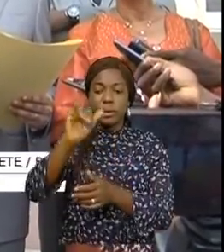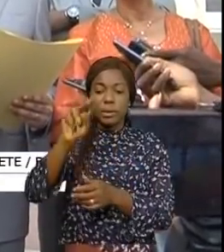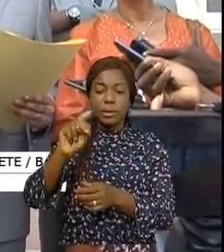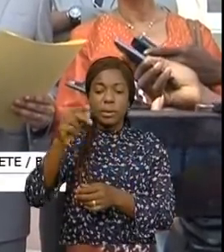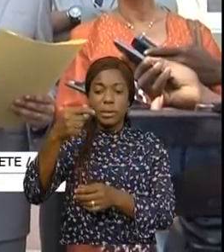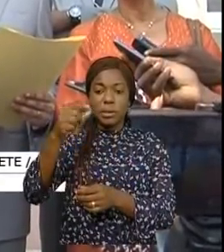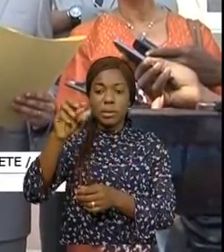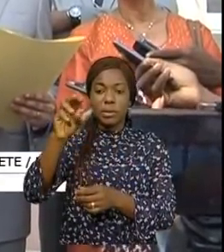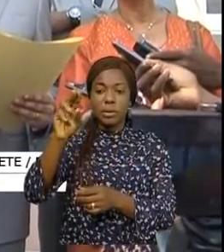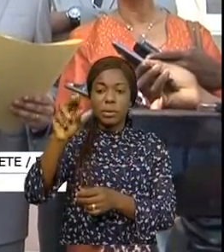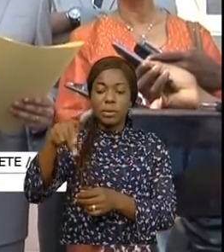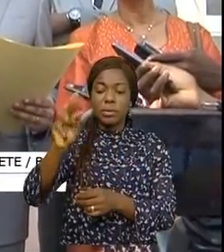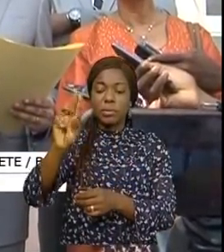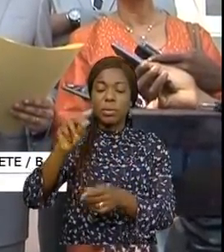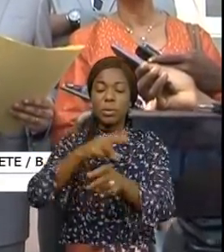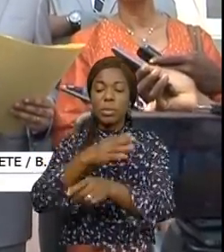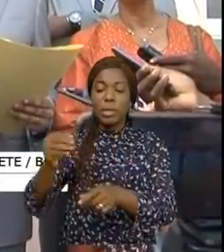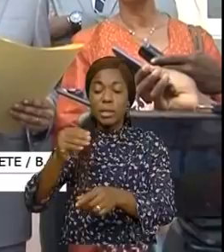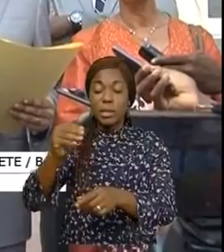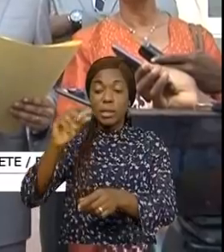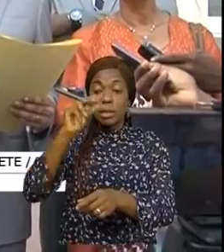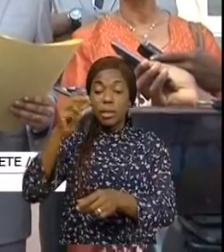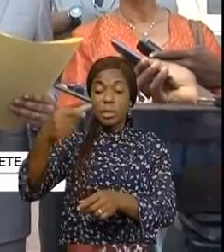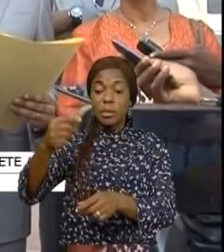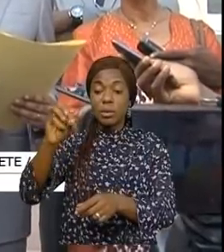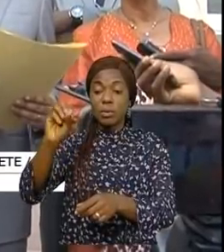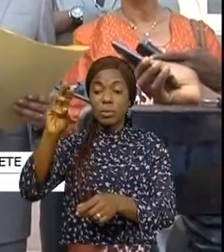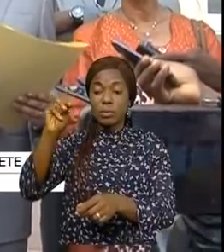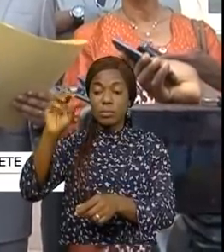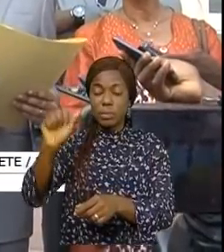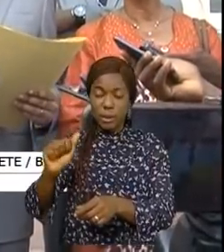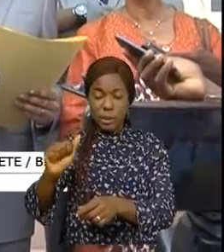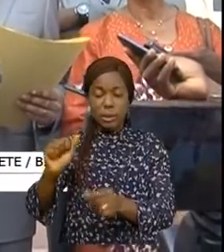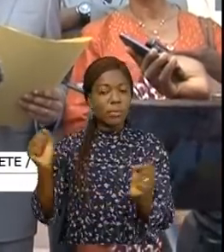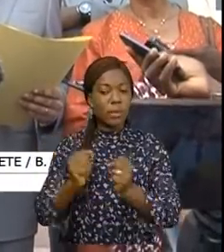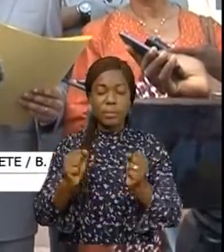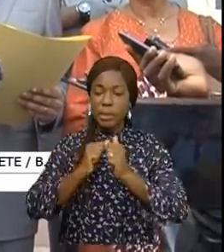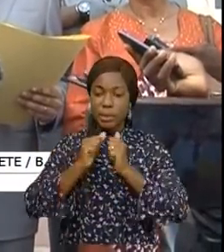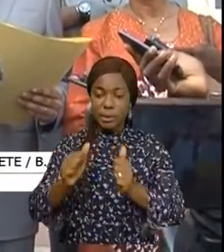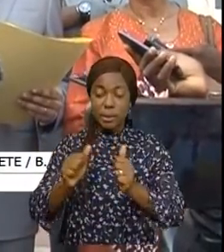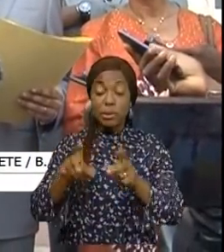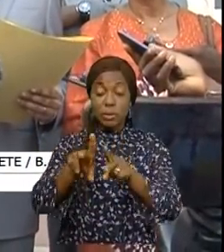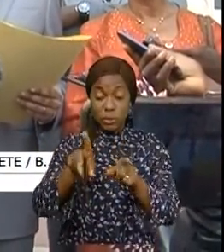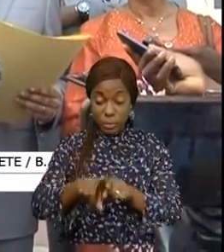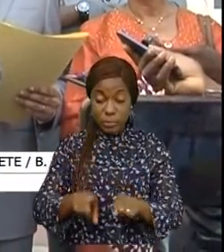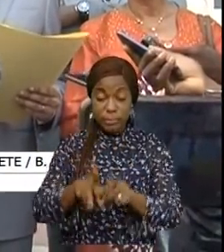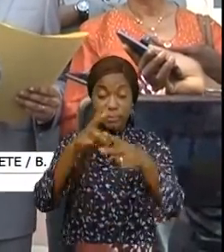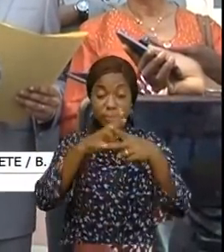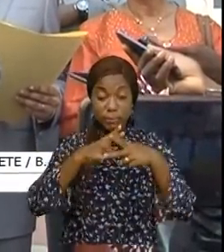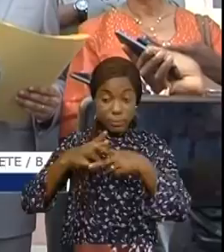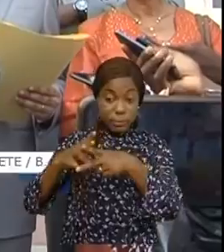Goma à garder son calme et son sang-froid tout en demeurant vigilants et en observant les mesures